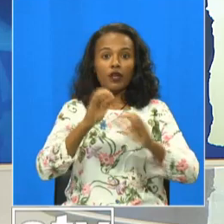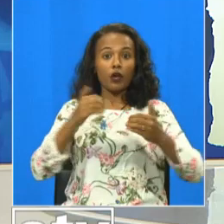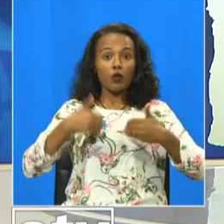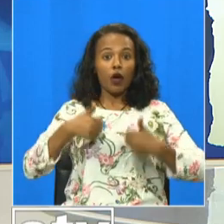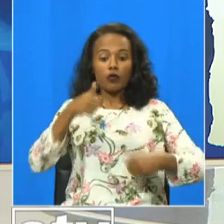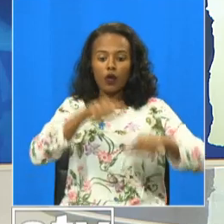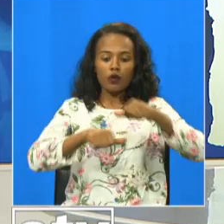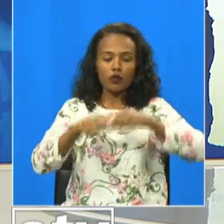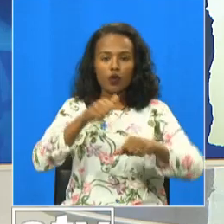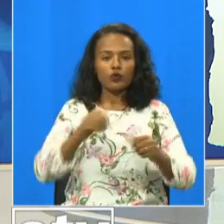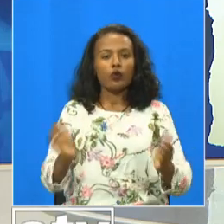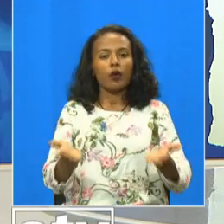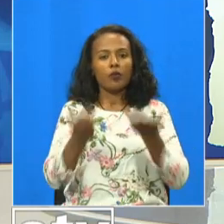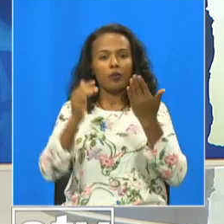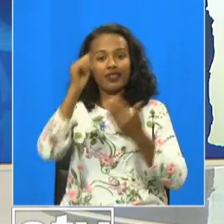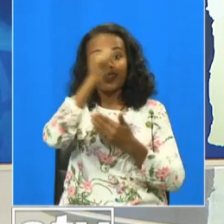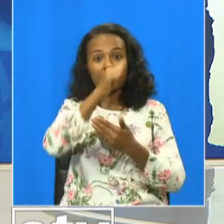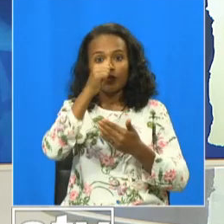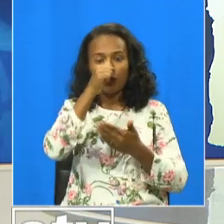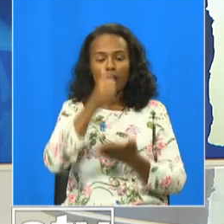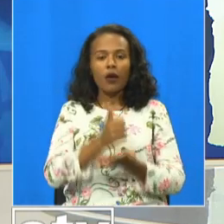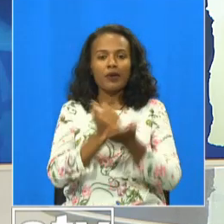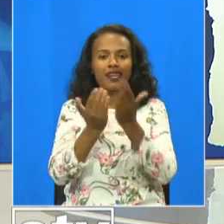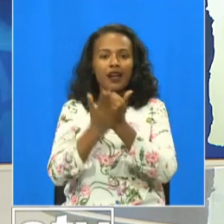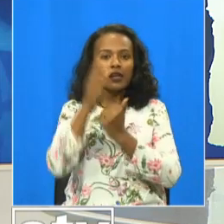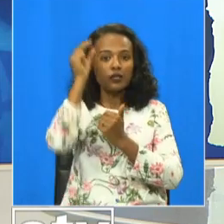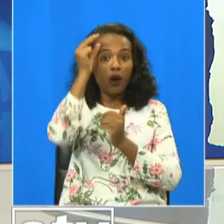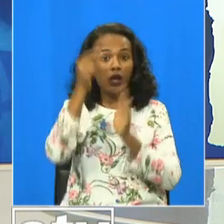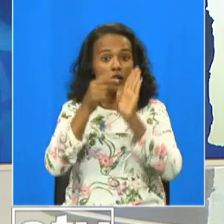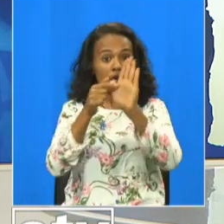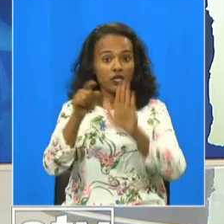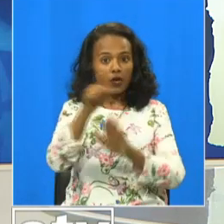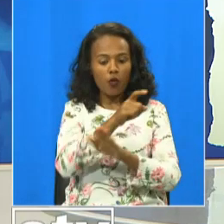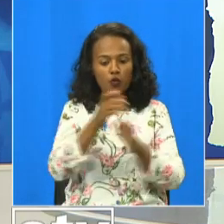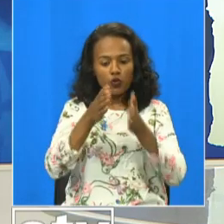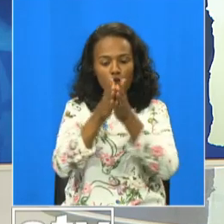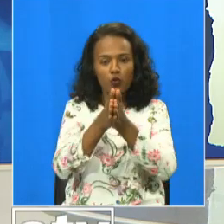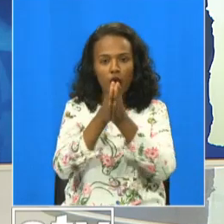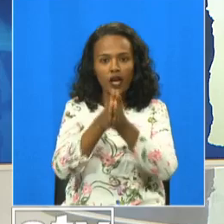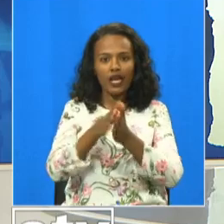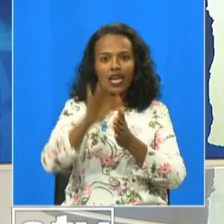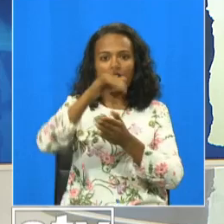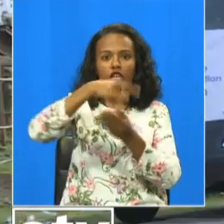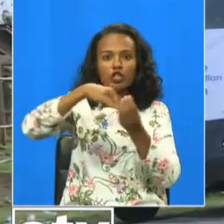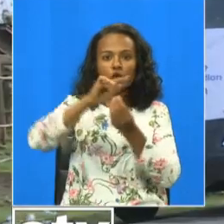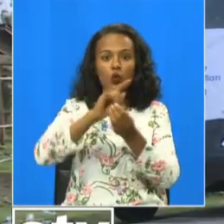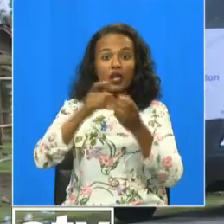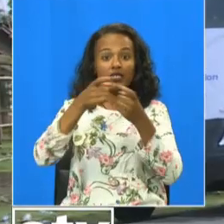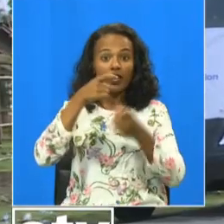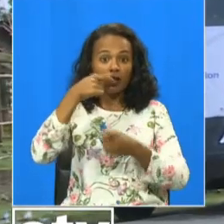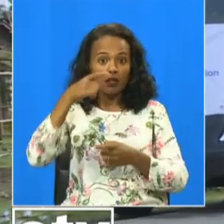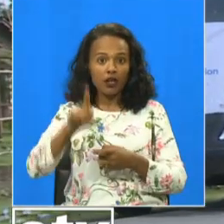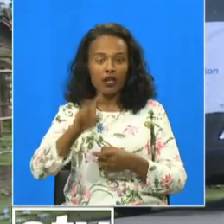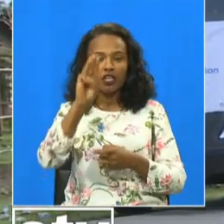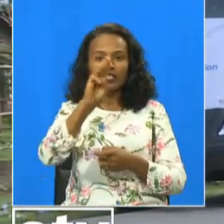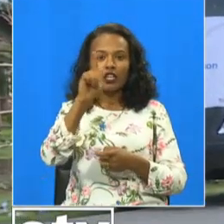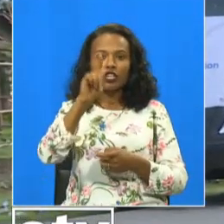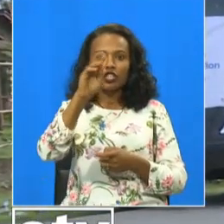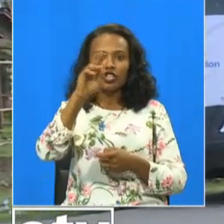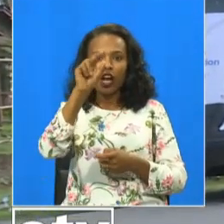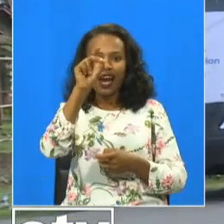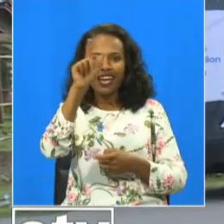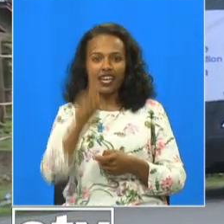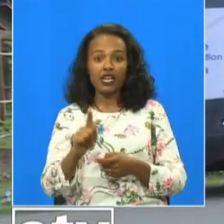አስተዋጽኦ የሚበረታታና ኢትዮጵያዊ የመረዳዳት ባህልን የሚያሳይ መሆኑን የጉራጌ ዞን አስተዳደር ገለጸ። ሰንሻይን